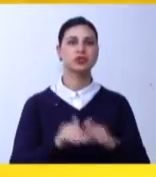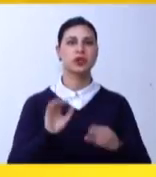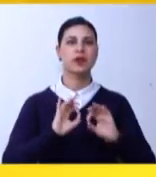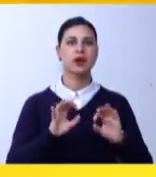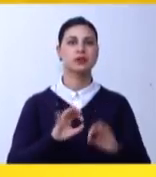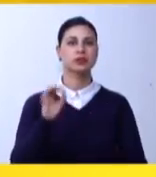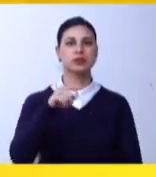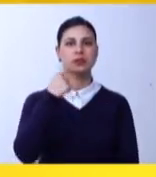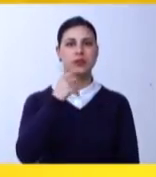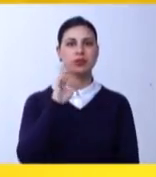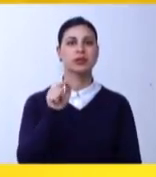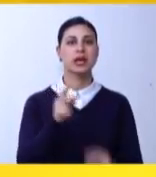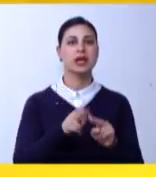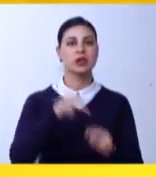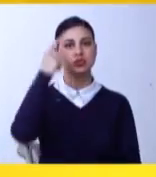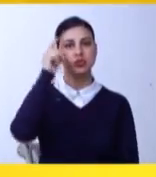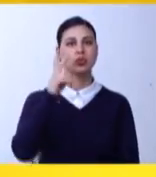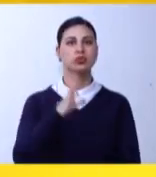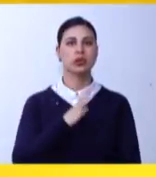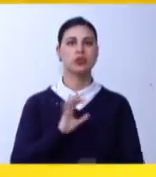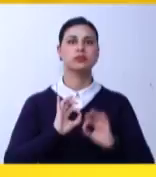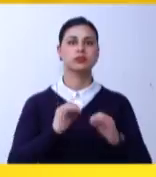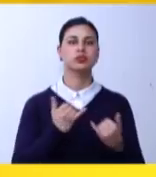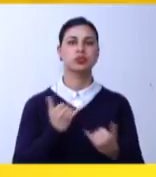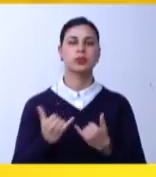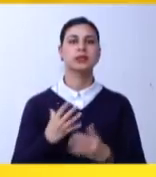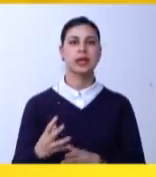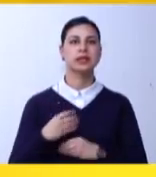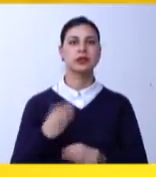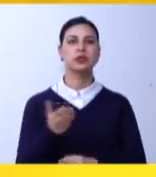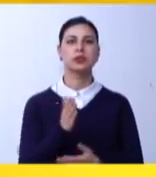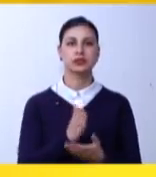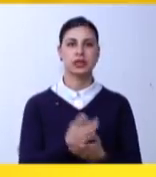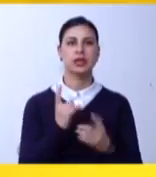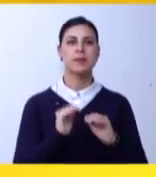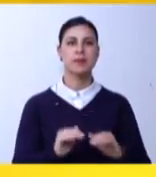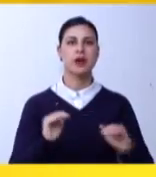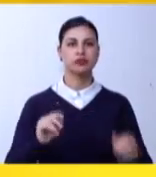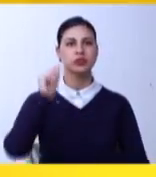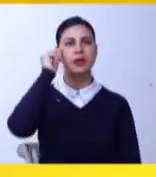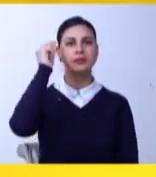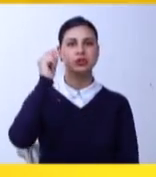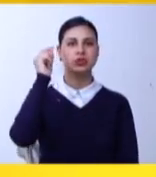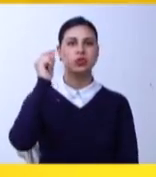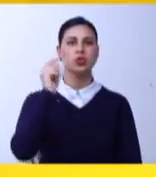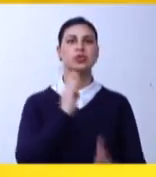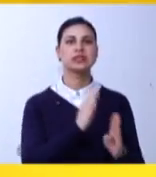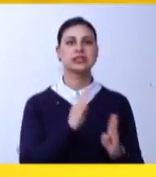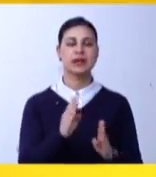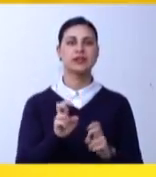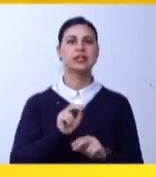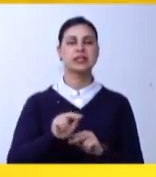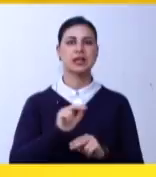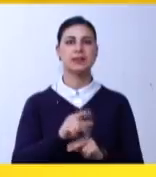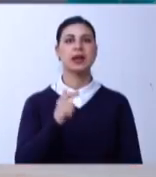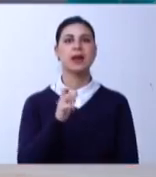რეკომენდაციას გულისხმობს და ეს ცოდნა უნდა გაგიზიაროთ ჩვენ სტუმართან ერთად, რომელიც გახლავთ ბავშვთა ფსიქოლოგი, ქცევითი თერაპევტი